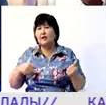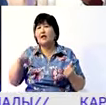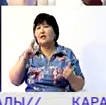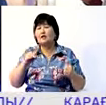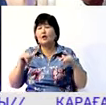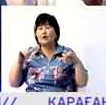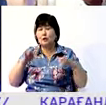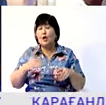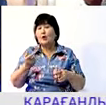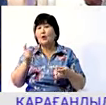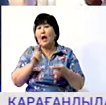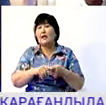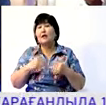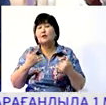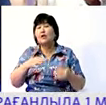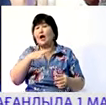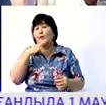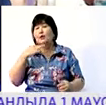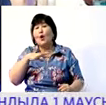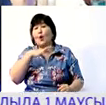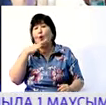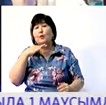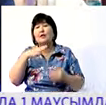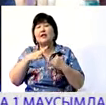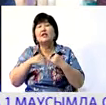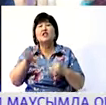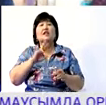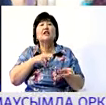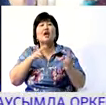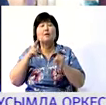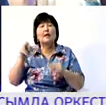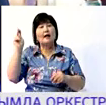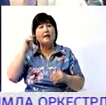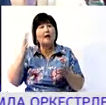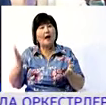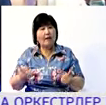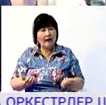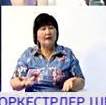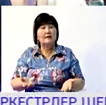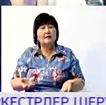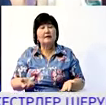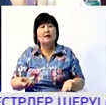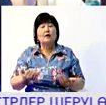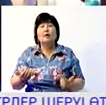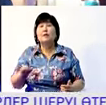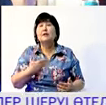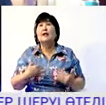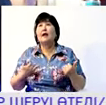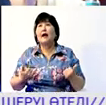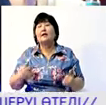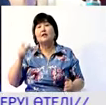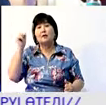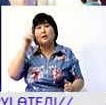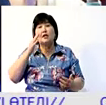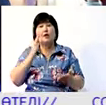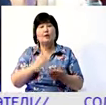жолын. Соның арқасында енді бірталай көптеген жерлерге барған, ілім алған, білім алған. Бізге қазір белгілі болып тұрғаны